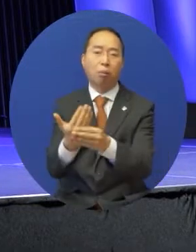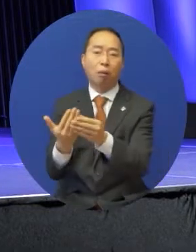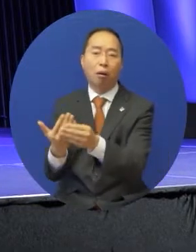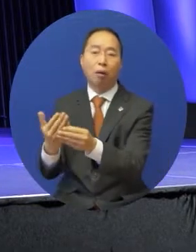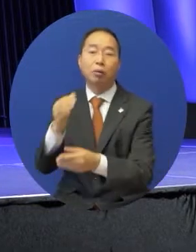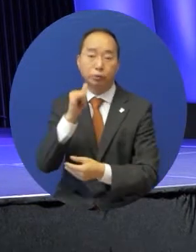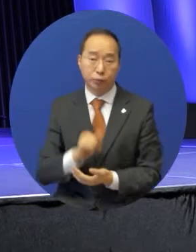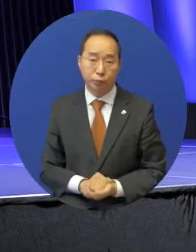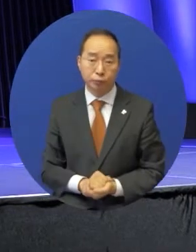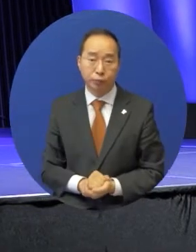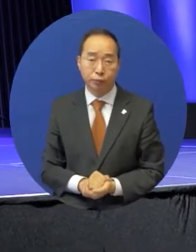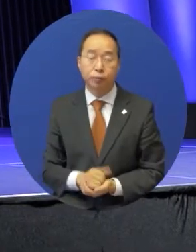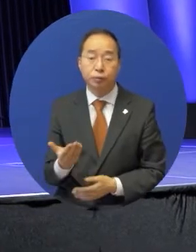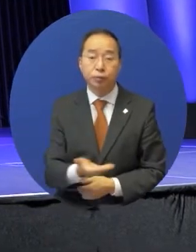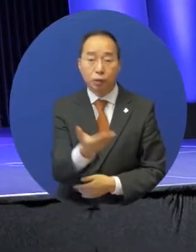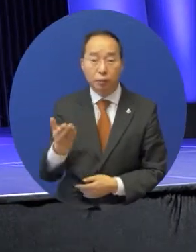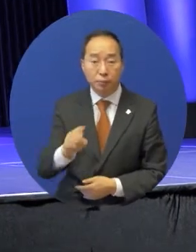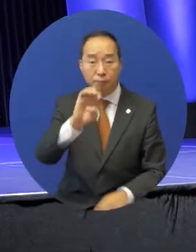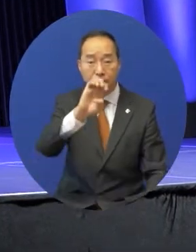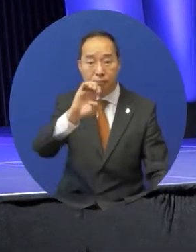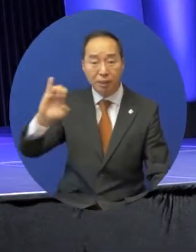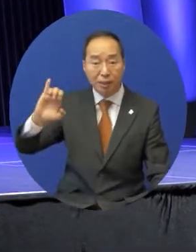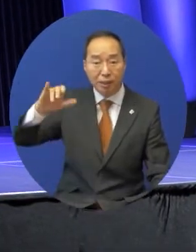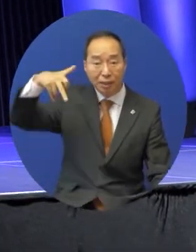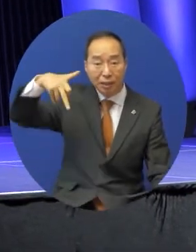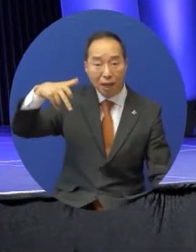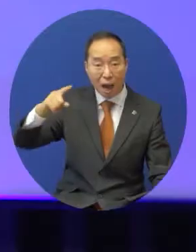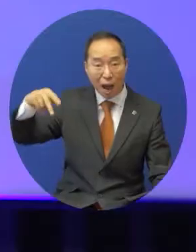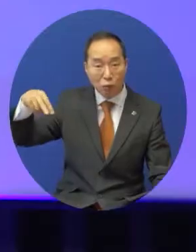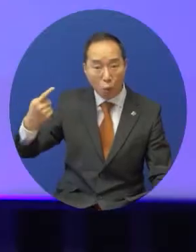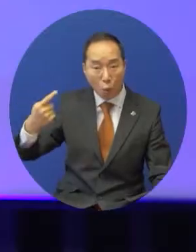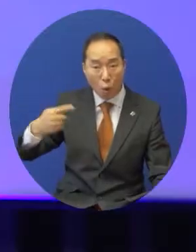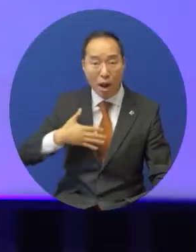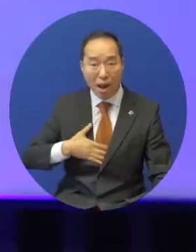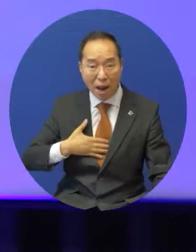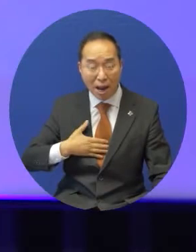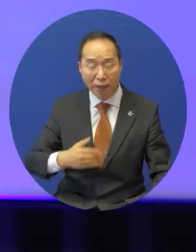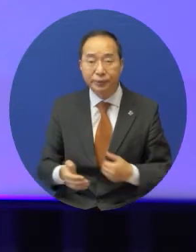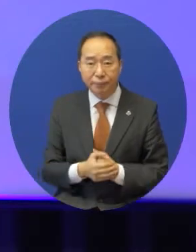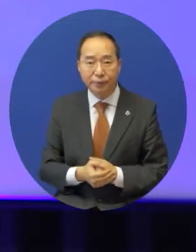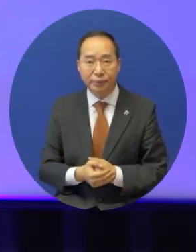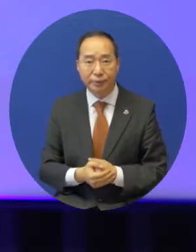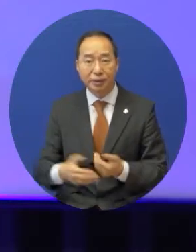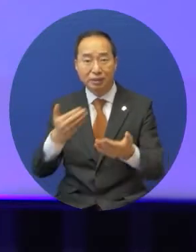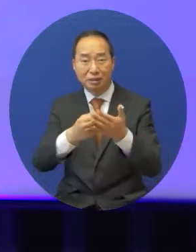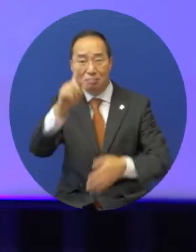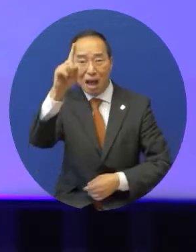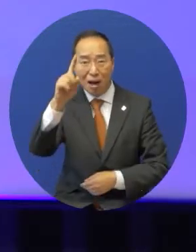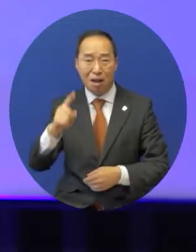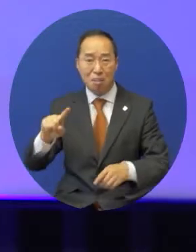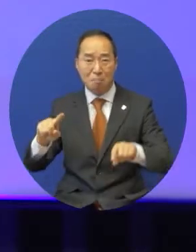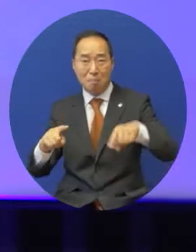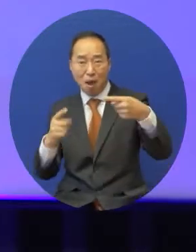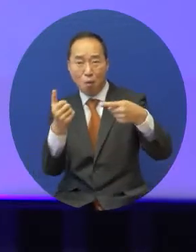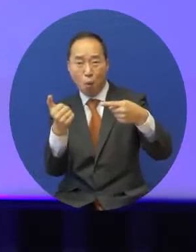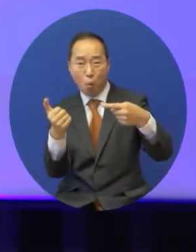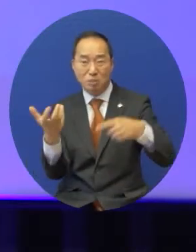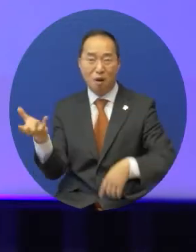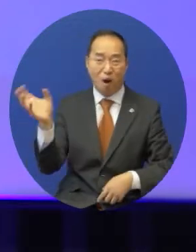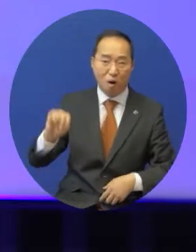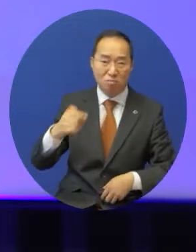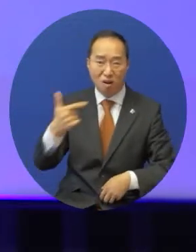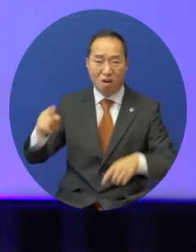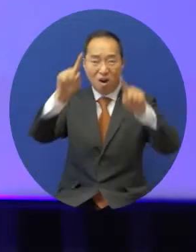또 그 여러분 피카소 되게 유명하잖아요. 근데 뭐 하나에 뭐 150억씩 이렇게 하는데